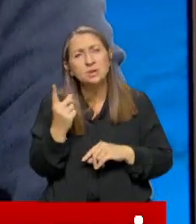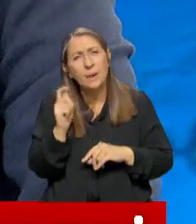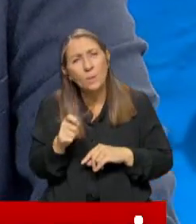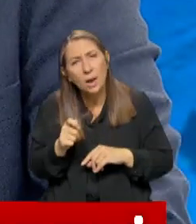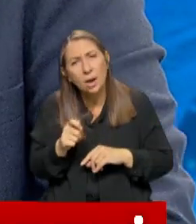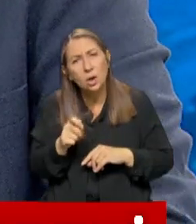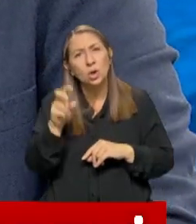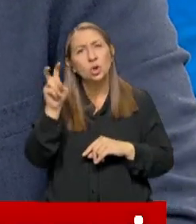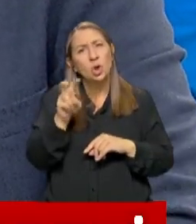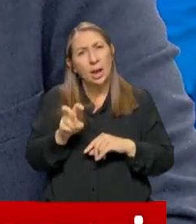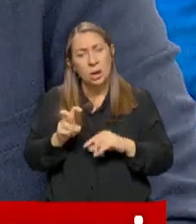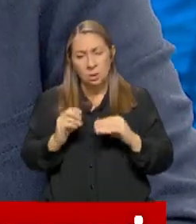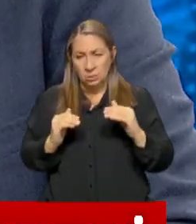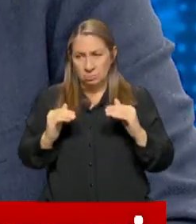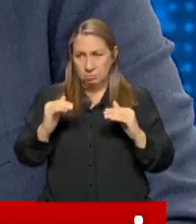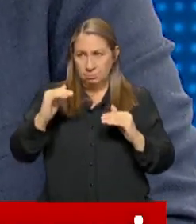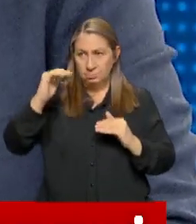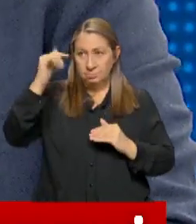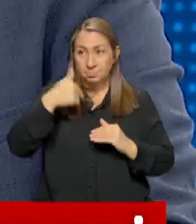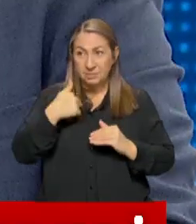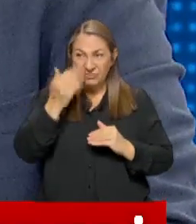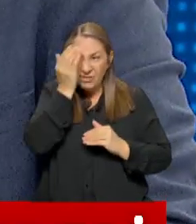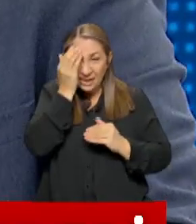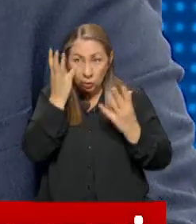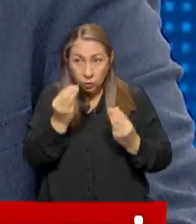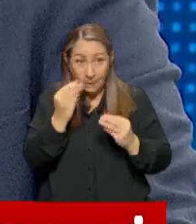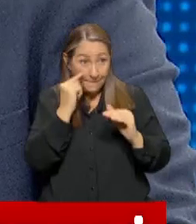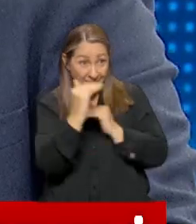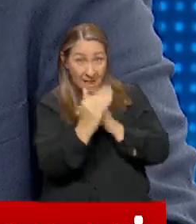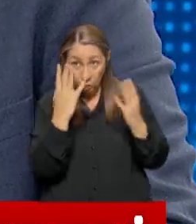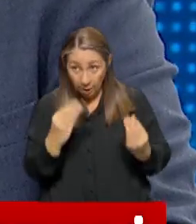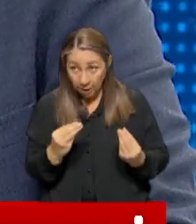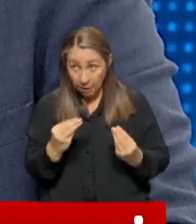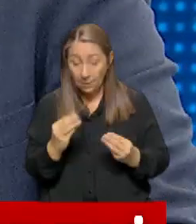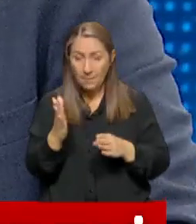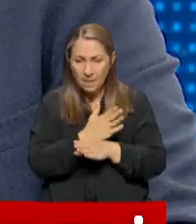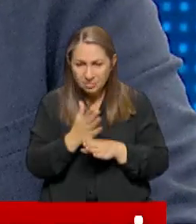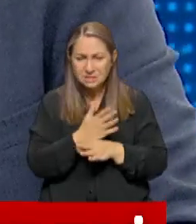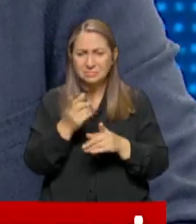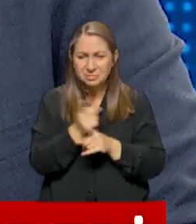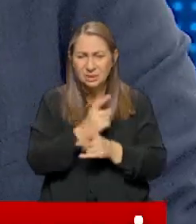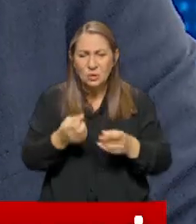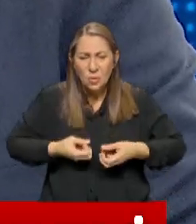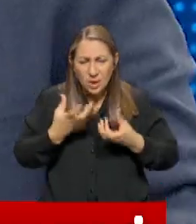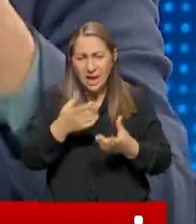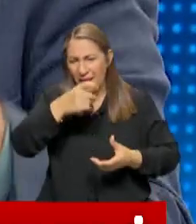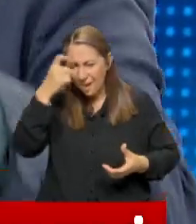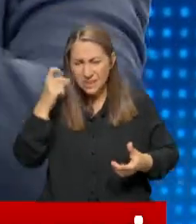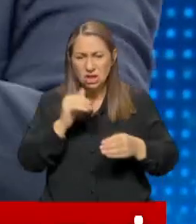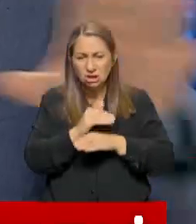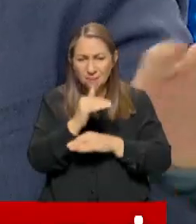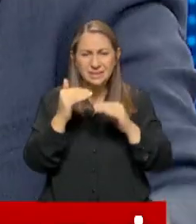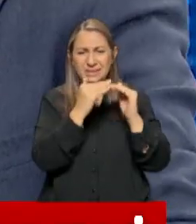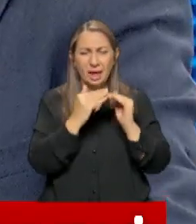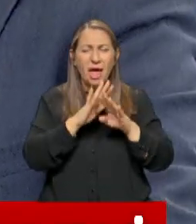yapıyorlar doları yükselterek bizi fakirleştiriyorlar millet olarak malımız mülkümüz ürettiğimiz her şey emeğimiz yaşam